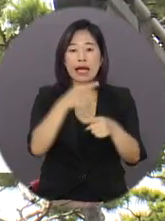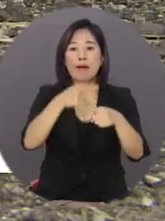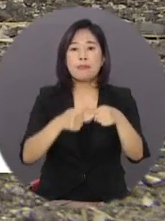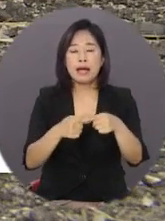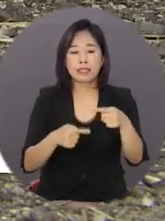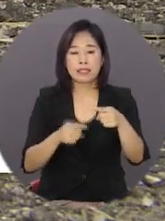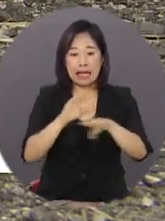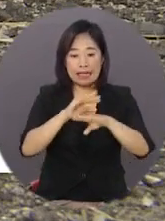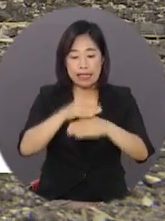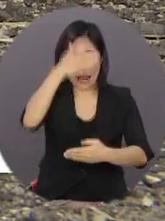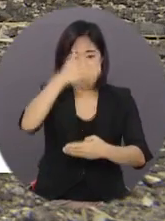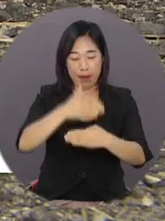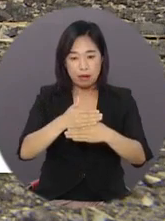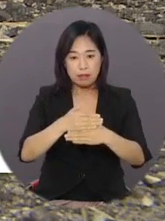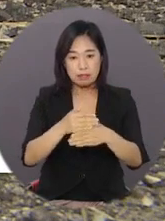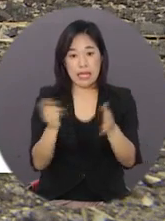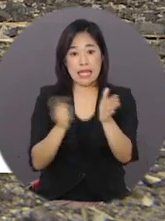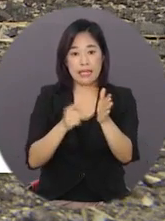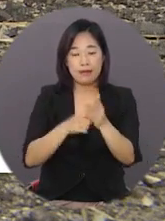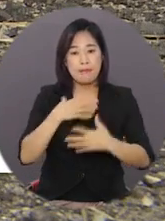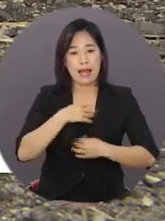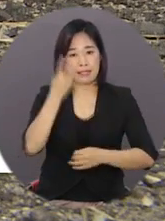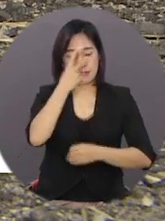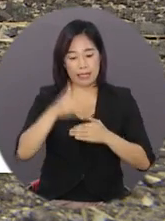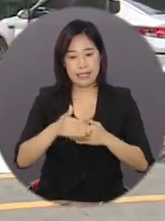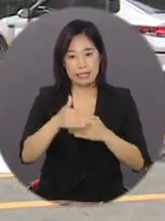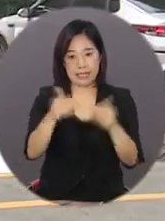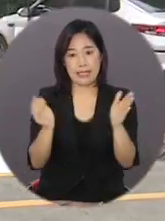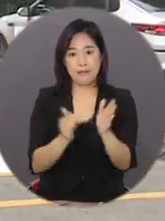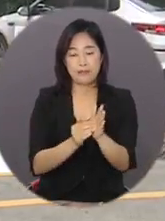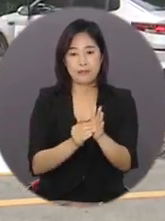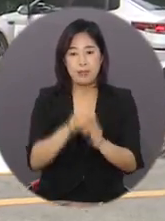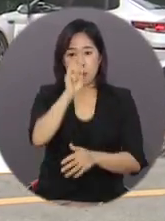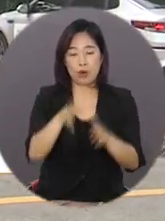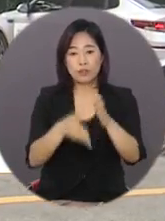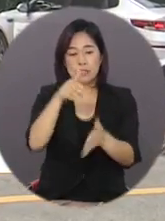동안 차량을 통제하고 긴급 안전점검을 진행했습니다.